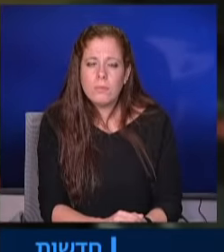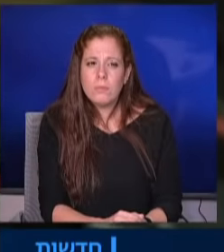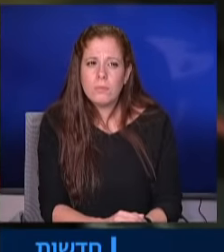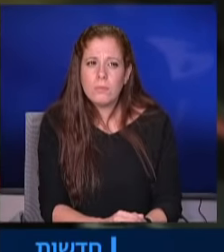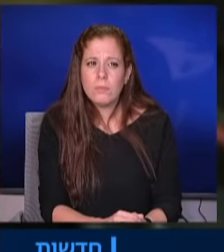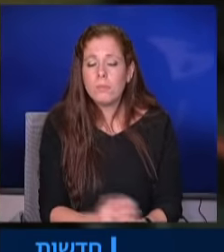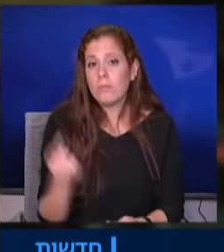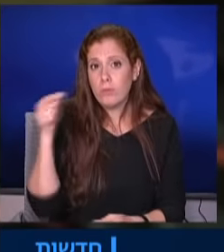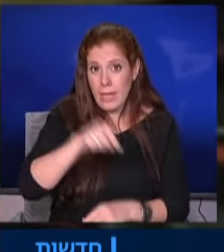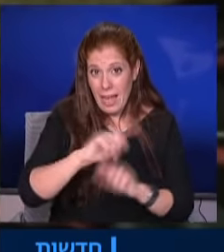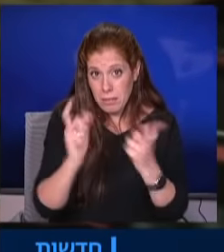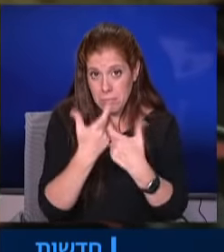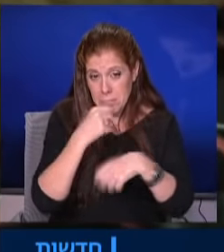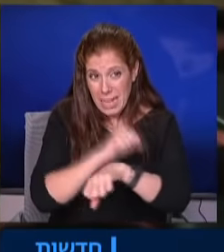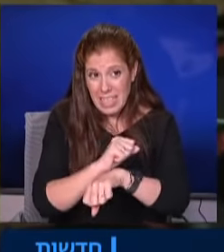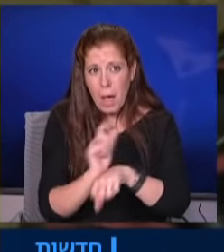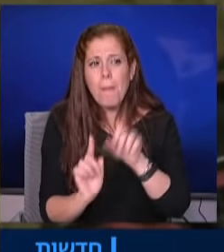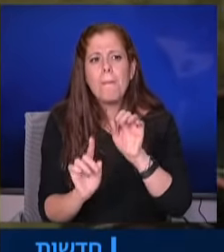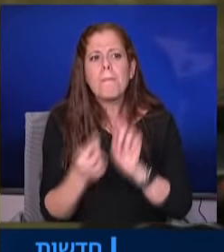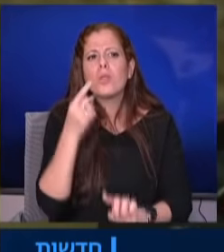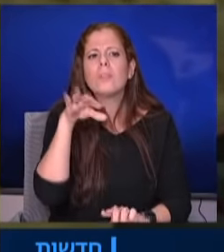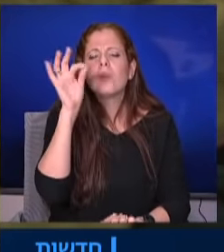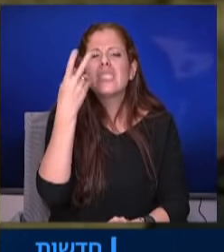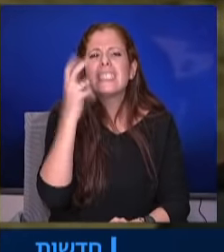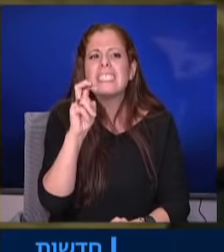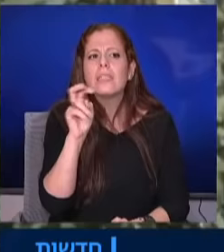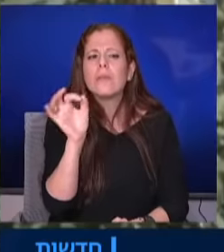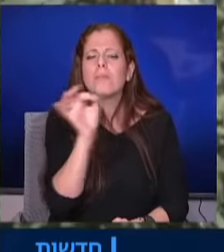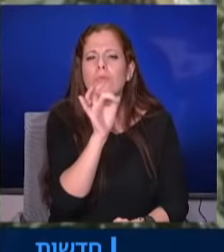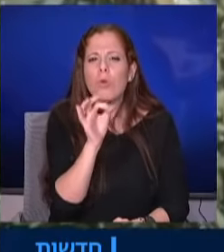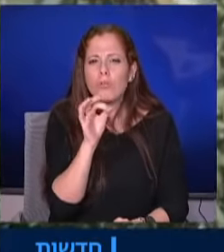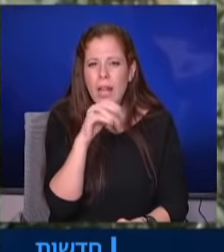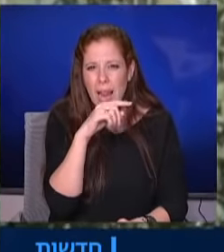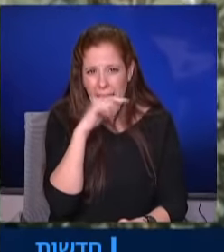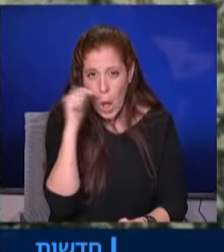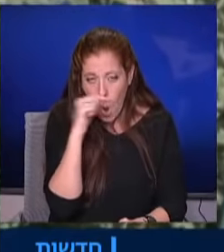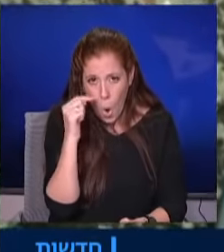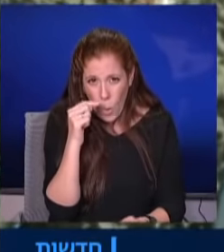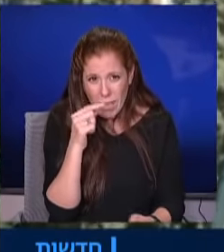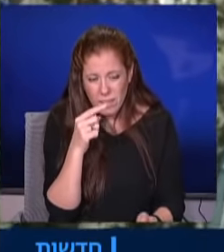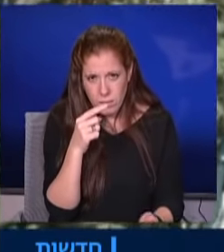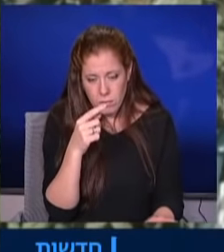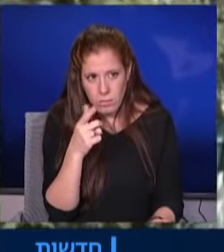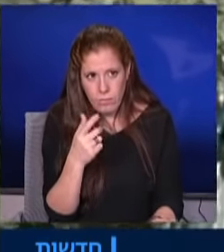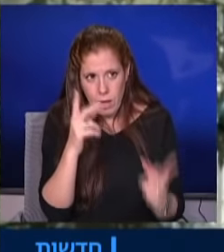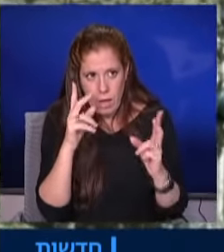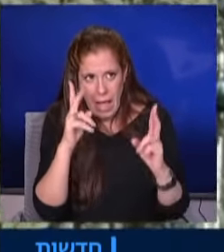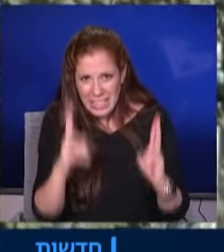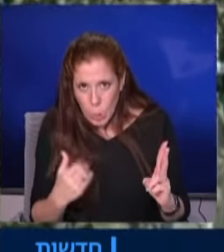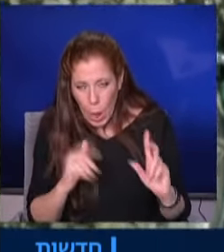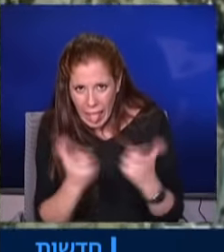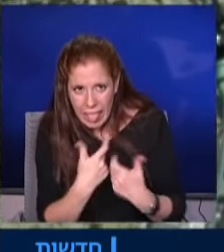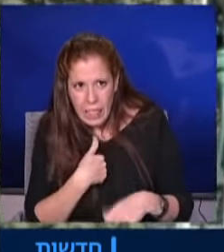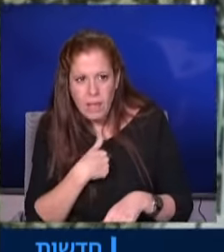ואז שהגעתי למעצר, פתאום מצאו שם איזה 20 ג'ולות של הירואין. ואז עצרו אותי, והייתי מזיקים, ואז אמא שלי באה למעצר,